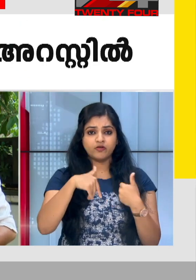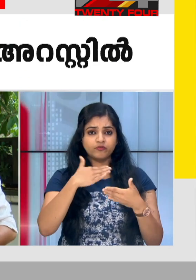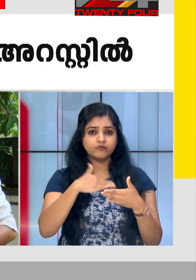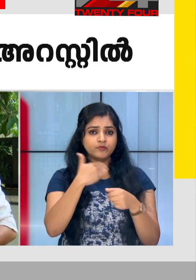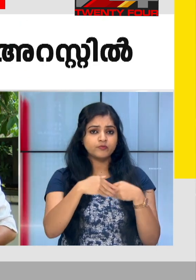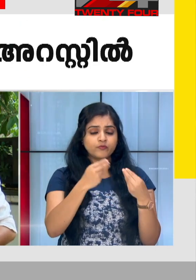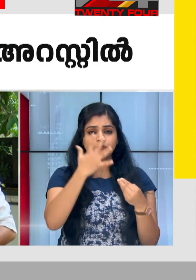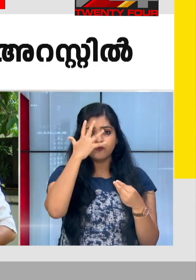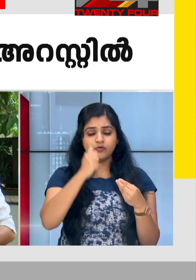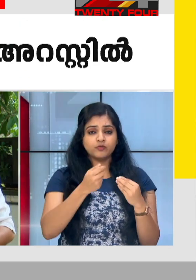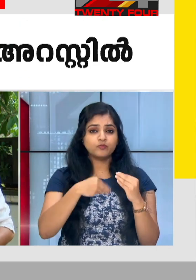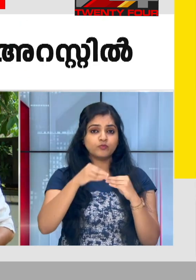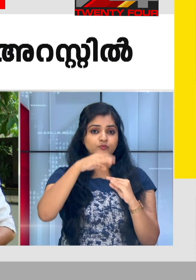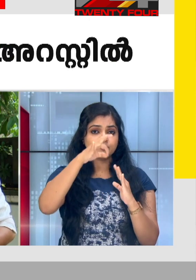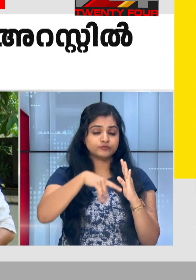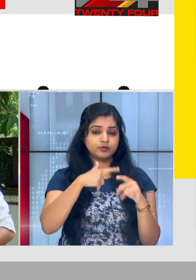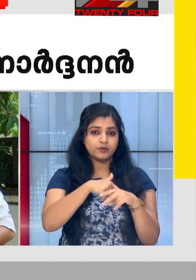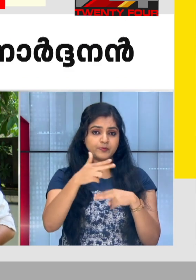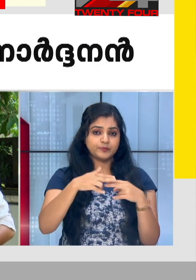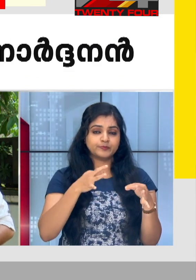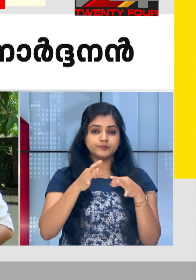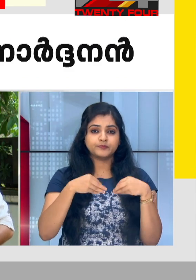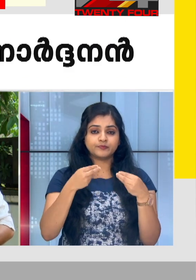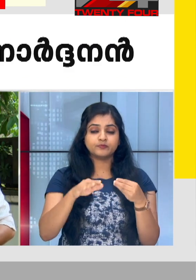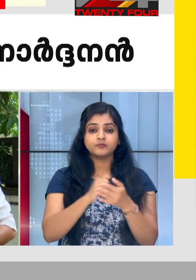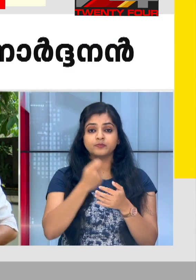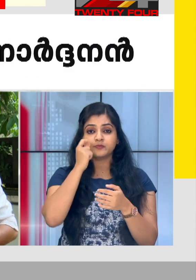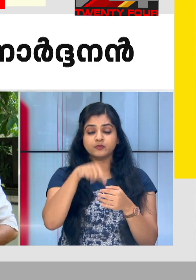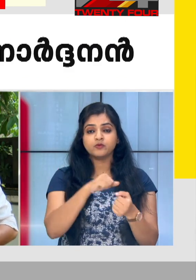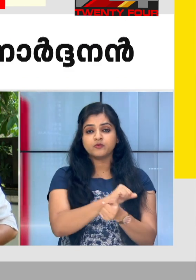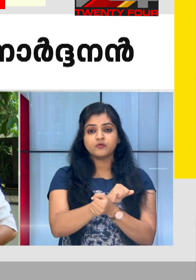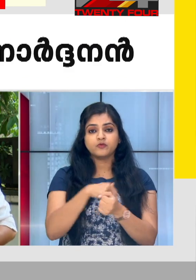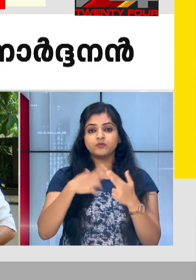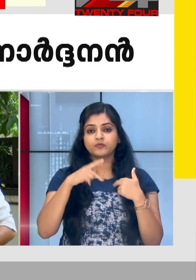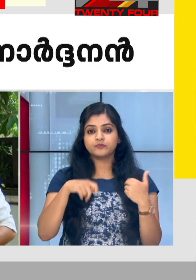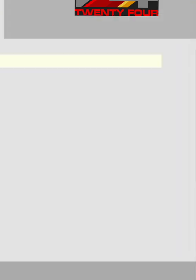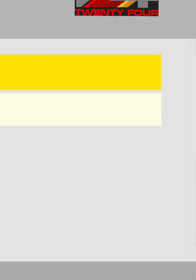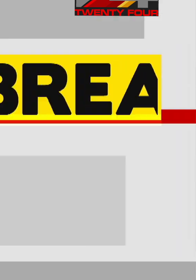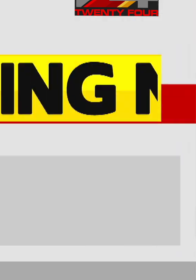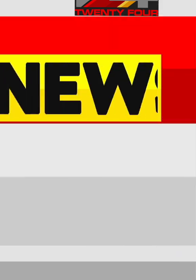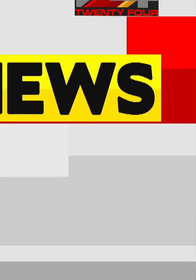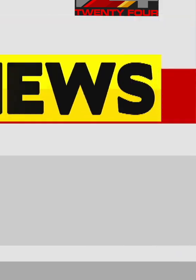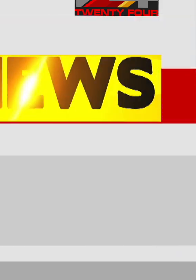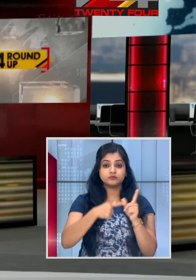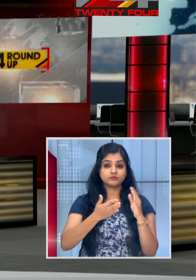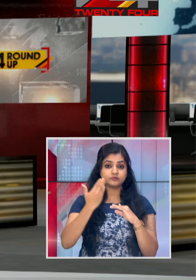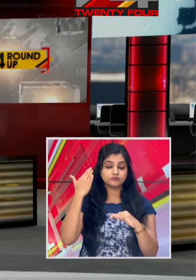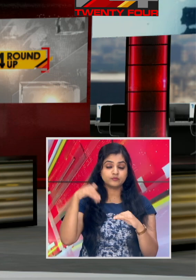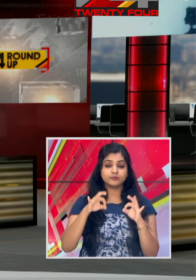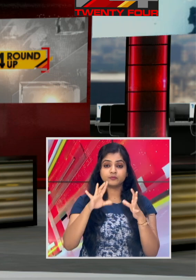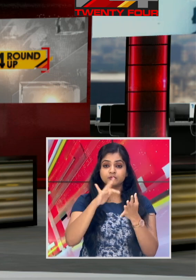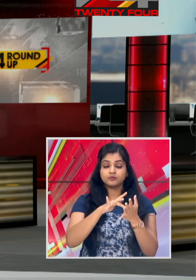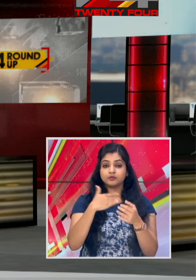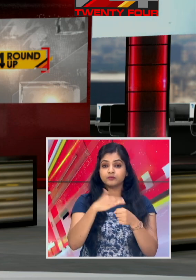ഒരു അല്പസമയത്തിനകം തന്നെ നമുക്ക് വ്യക്തമാക്കാനാകും. എന്നാലും പ്രതിയെ കോടതിയിൽ ഹാജരാക്കിയിട്ടുണ്ട്. ശരി, 17 വർഷം മുമ്പ് പത്തനംതിട്ടയിൽ നടന്ന രമാദേവി